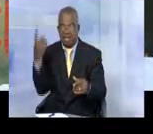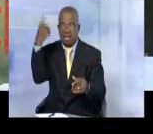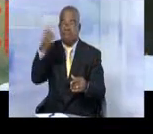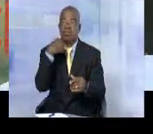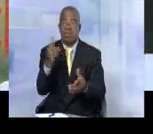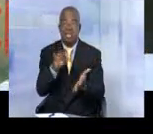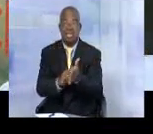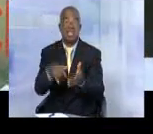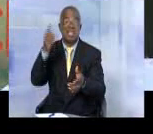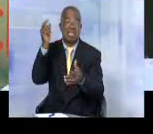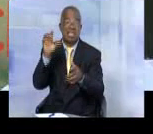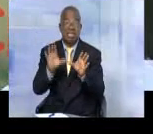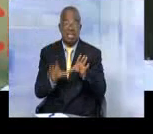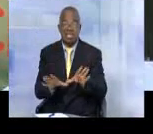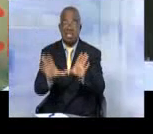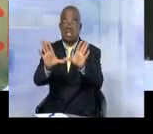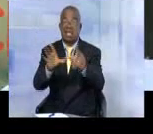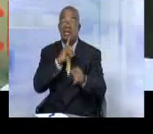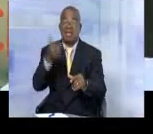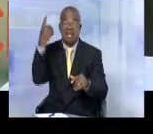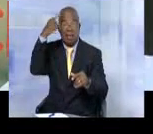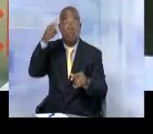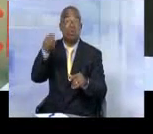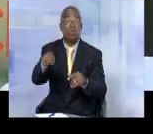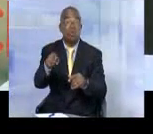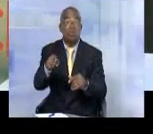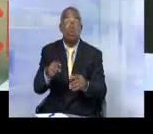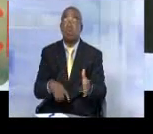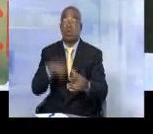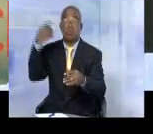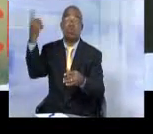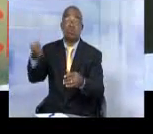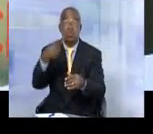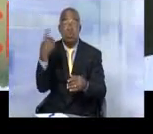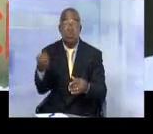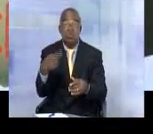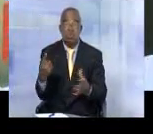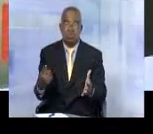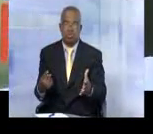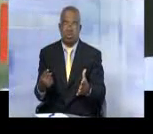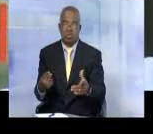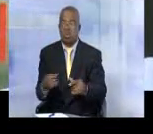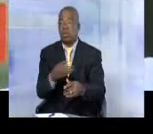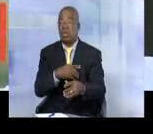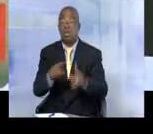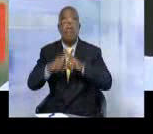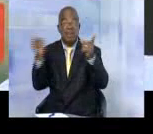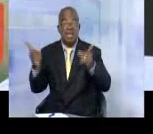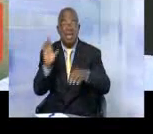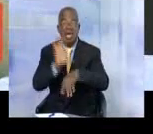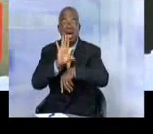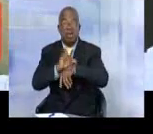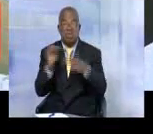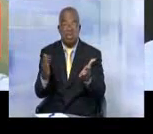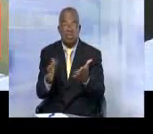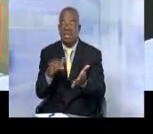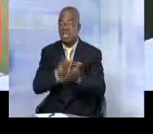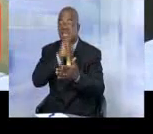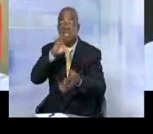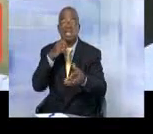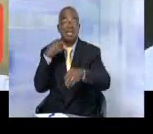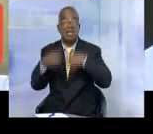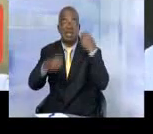les opérateurs économiques, que ce soit dans l'agriculture, dans l'immobilier, dans l'industrie, soient informés des modifications,